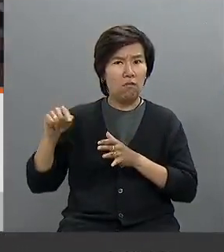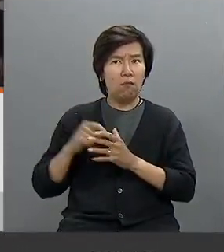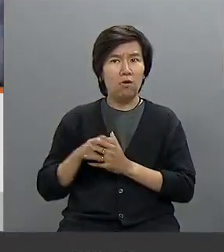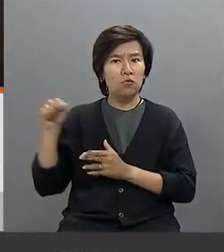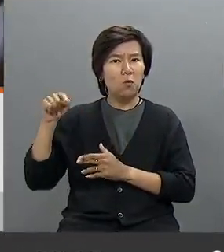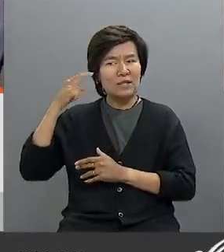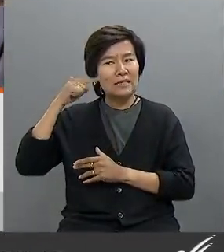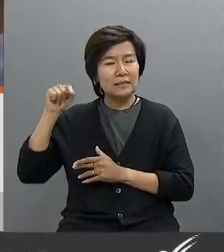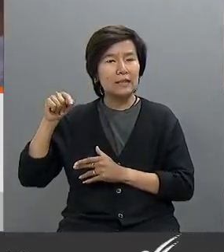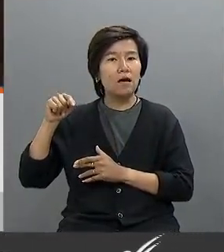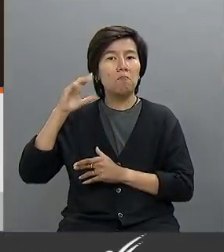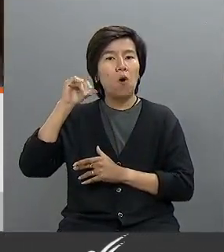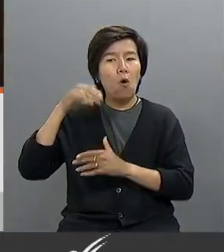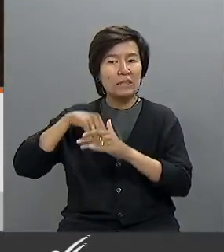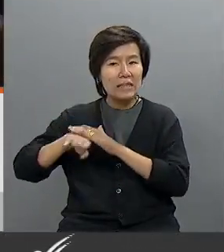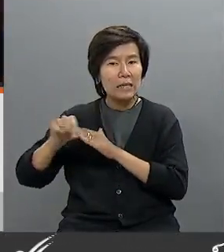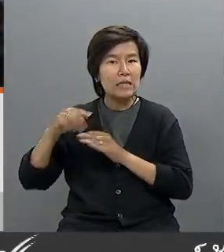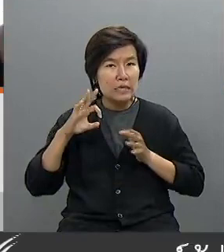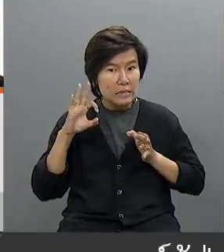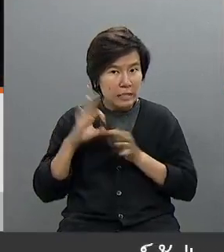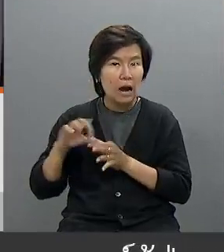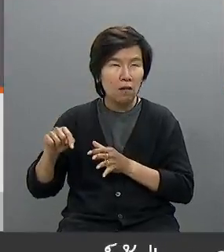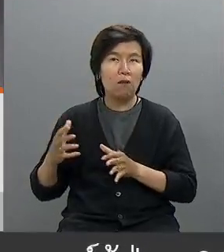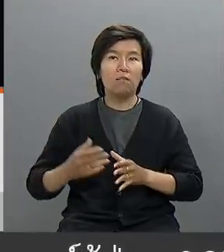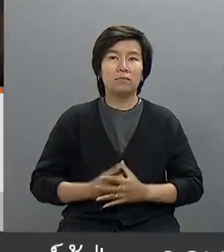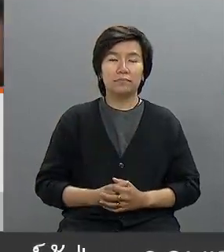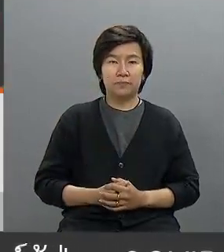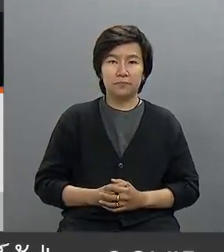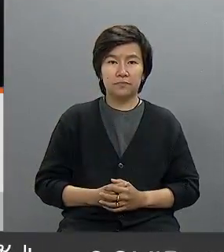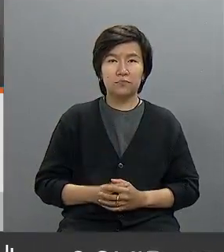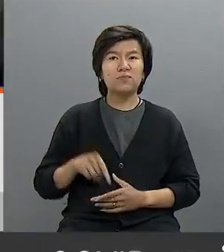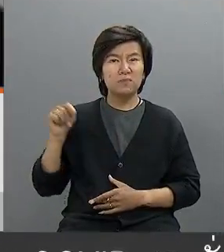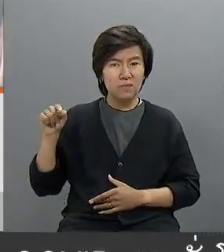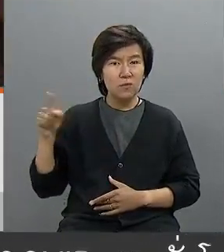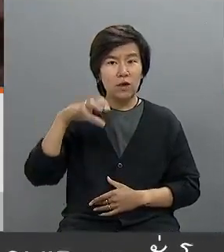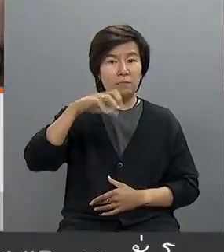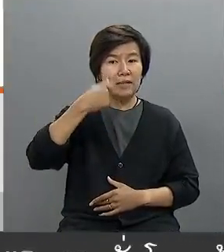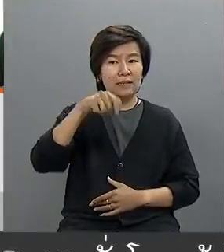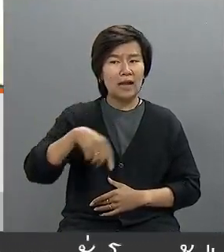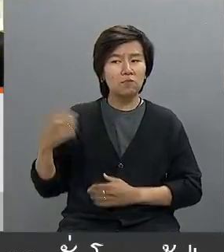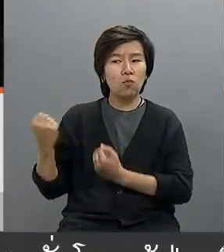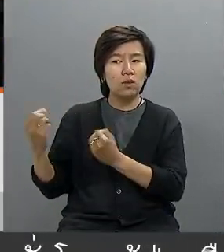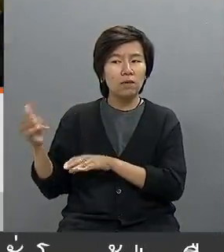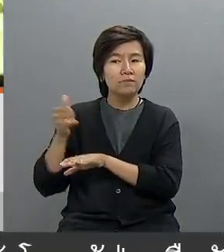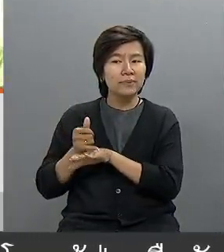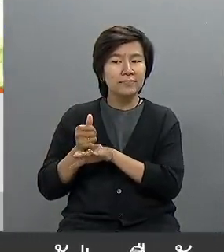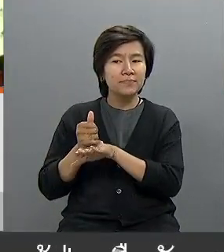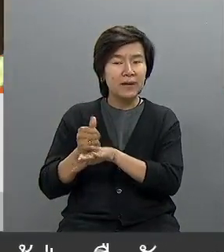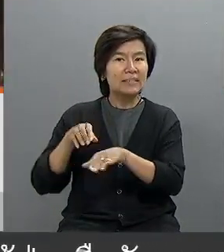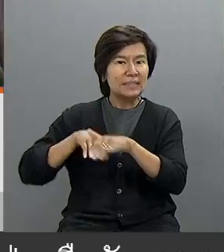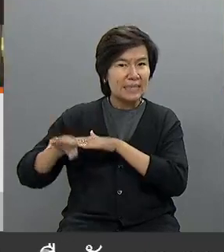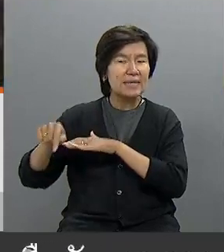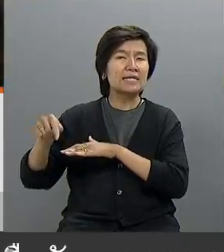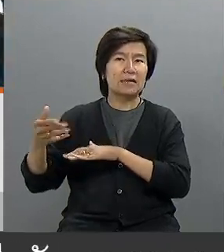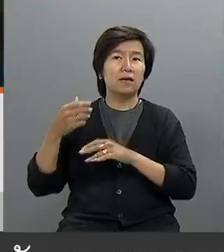งตัวพันตำรวจโทบัญญินระหว่างที่จะมาขึ้นสืบพยานในชั้นศาลนะครับนายวรพัฒน์เปิดเผยก่อนเข้า